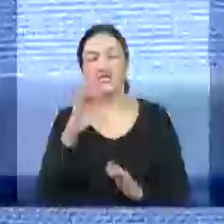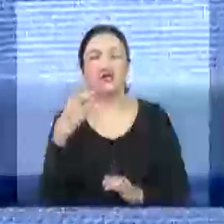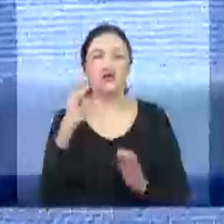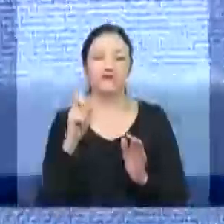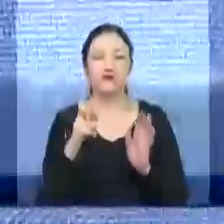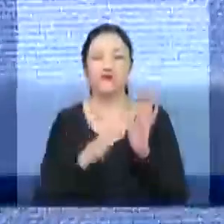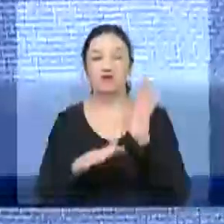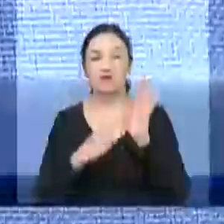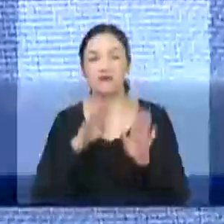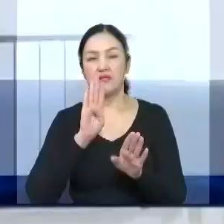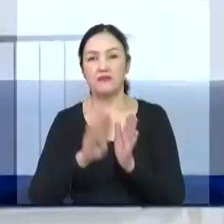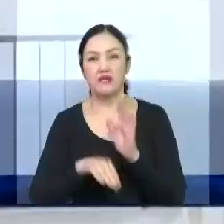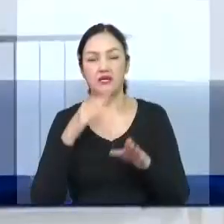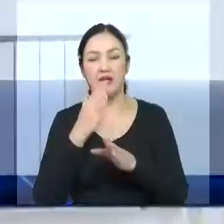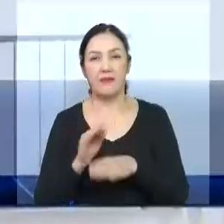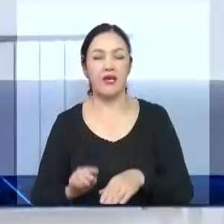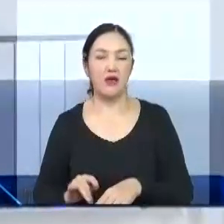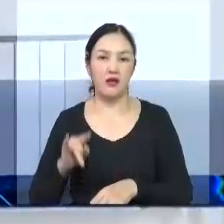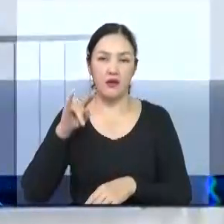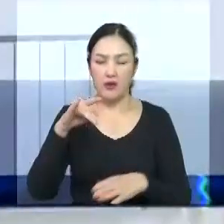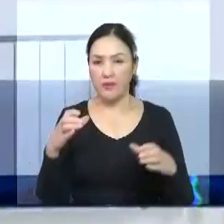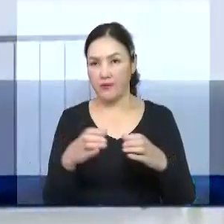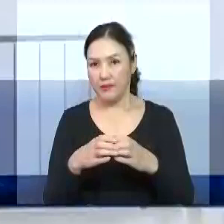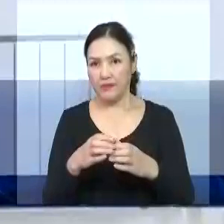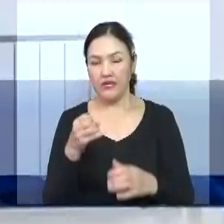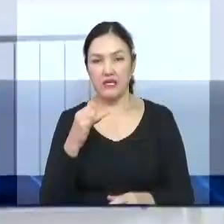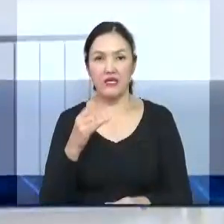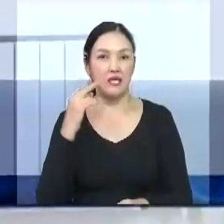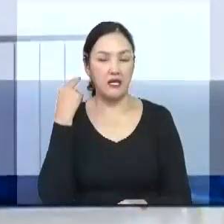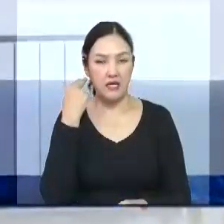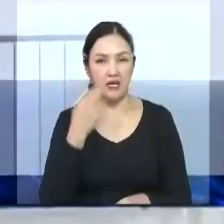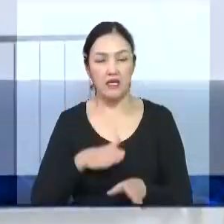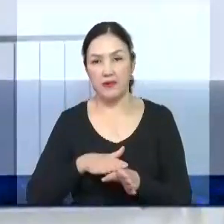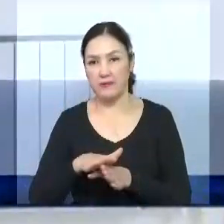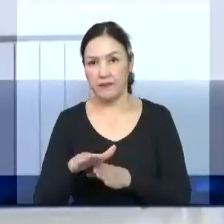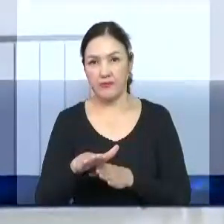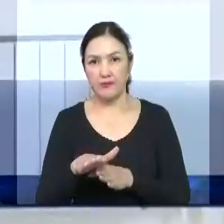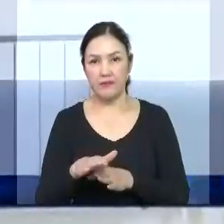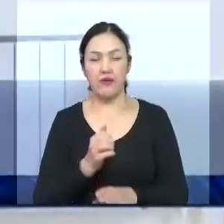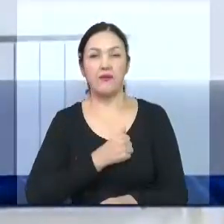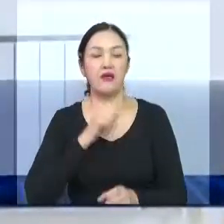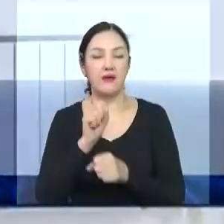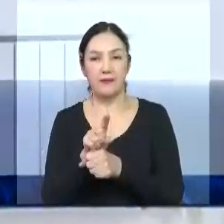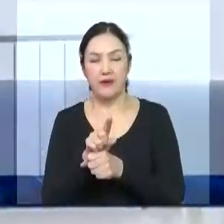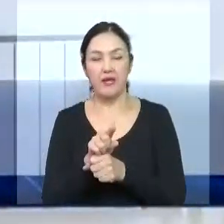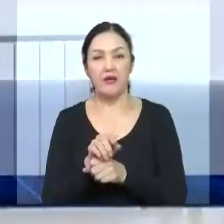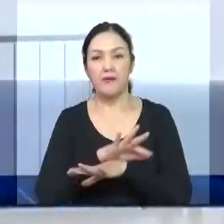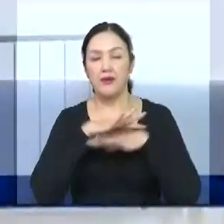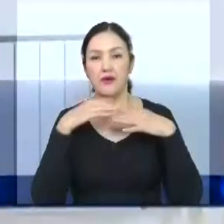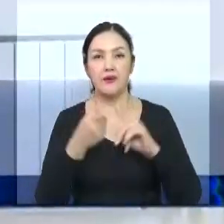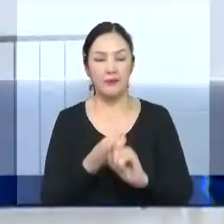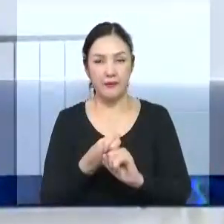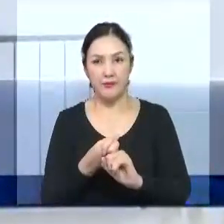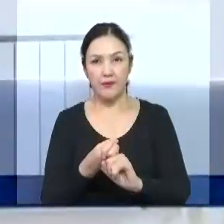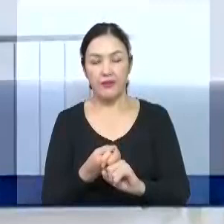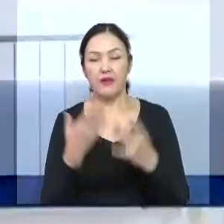Си-299, безопасность летного состава и качественное исполнение боевой задачи во многом зависит